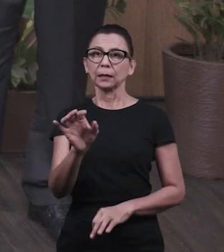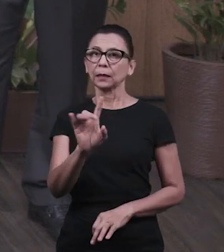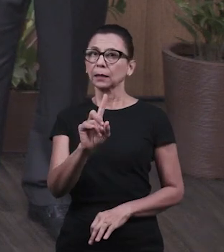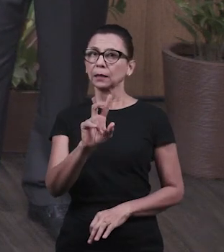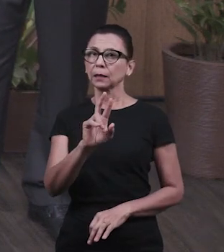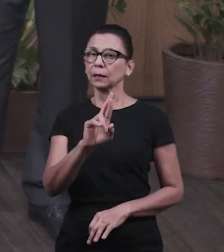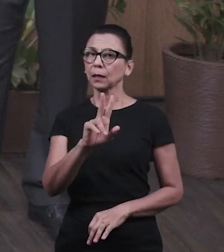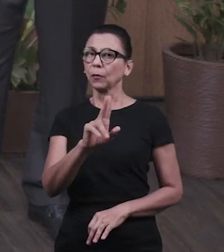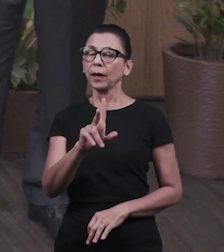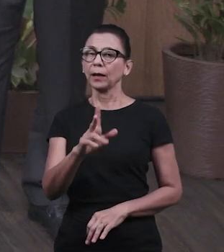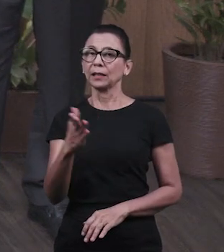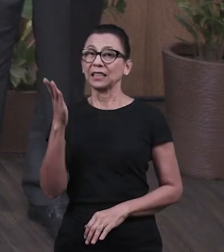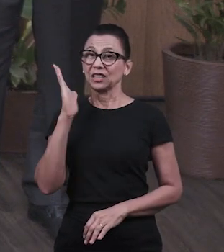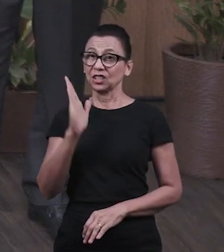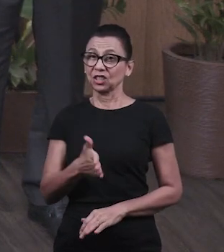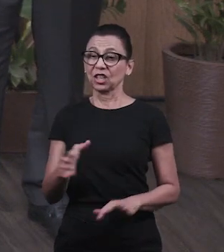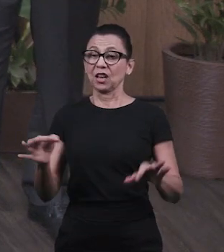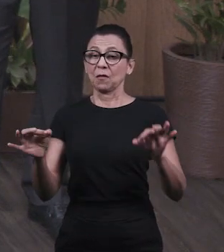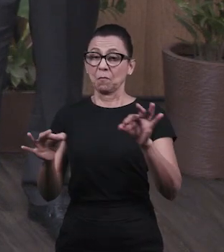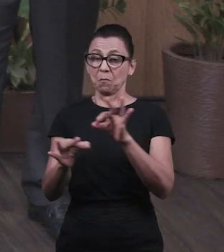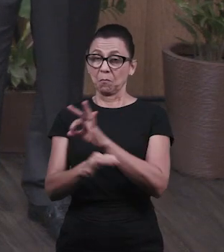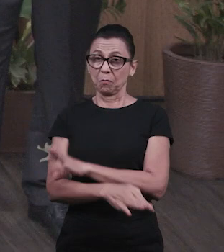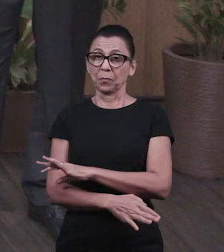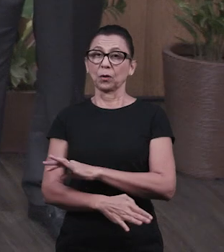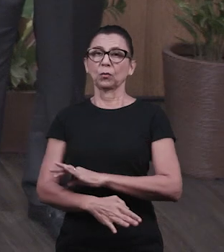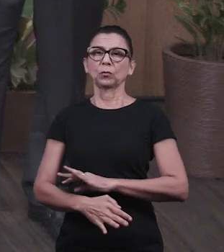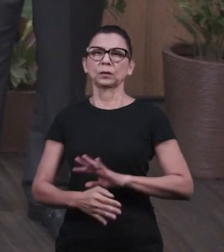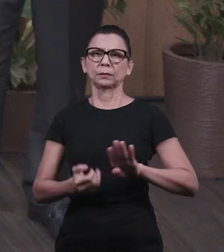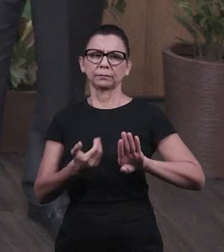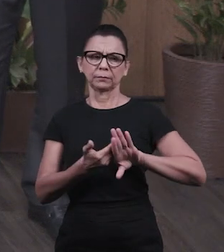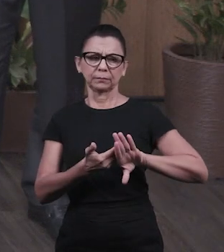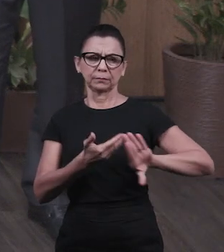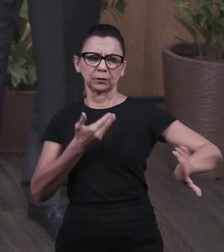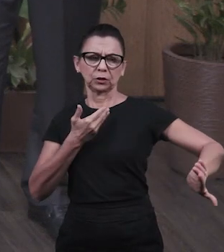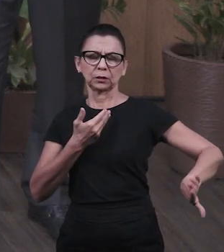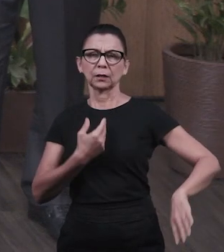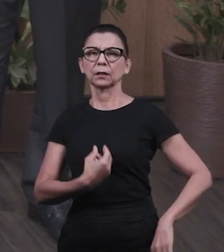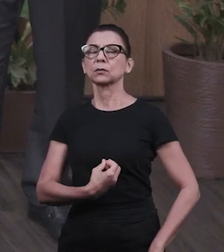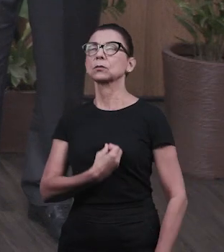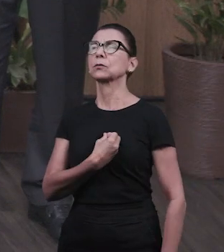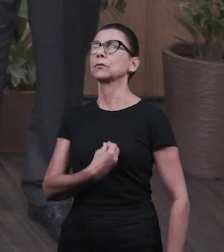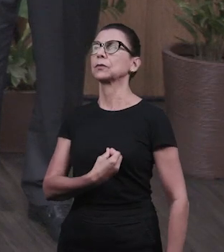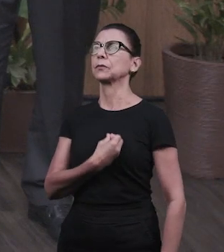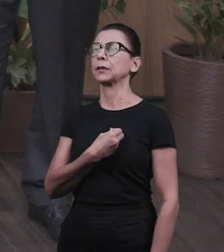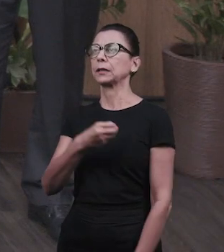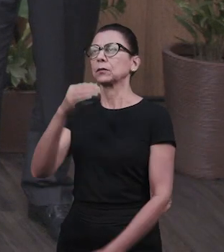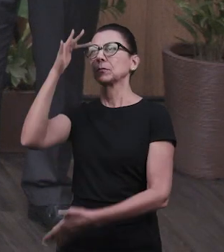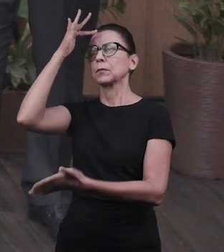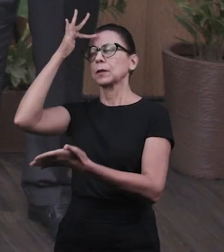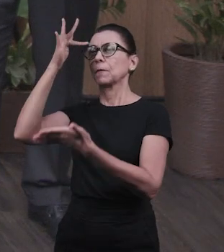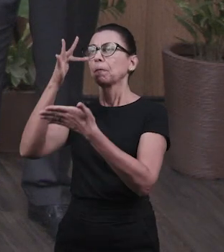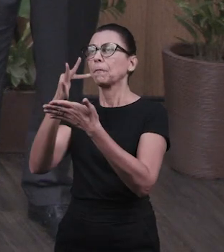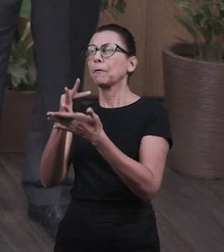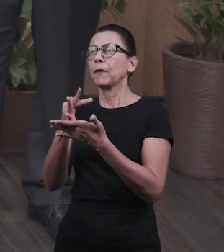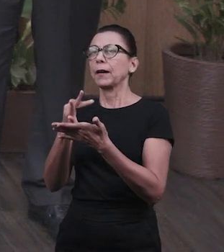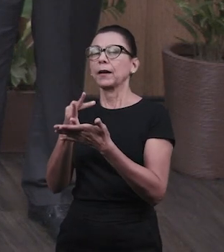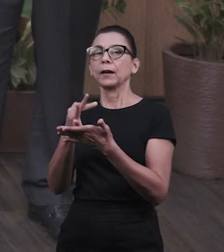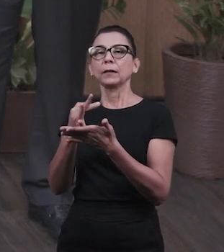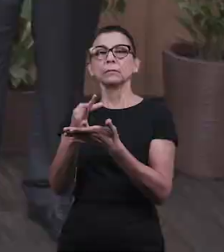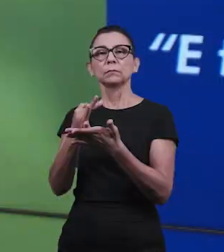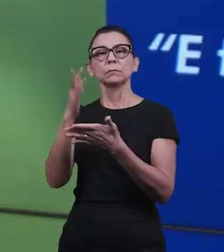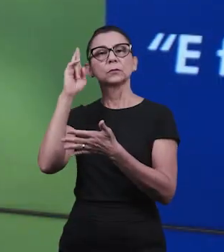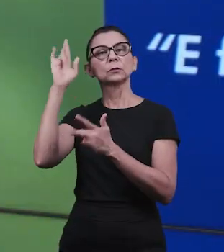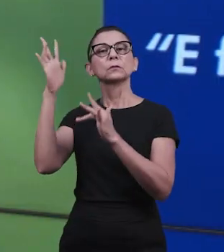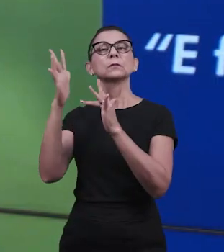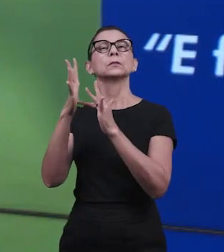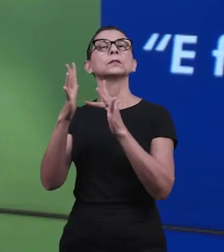книге Откровения, она живет в освящении, она живет в вере в Господа Иисуса, и